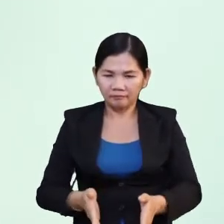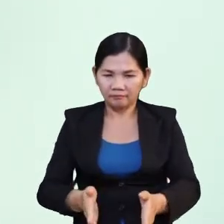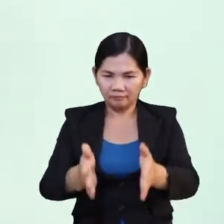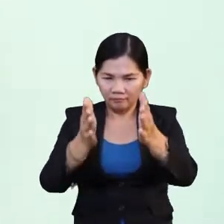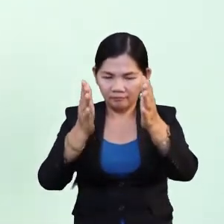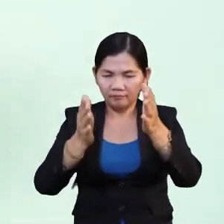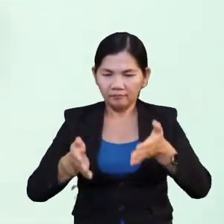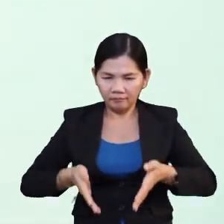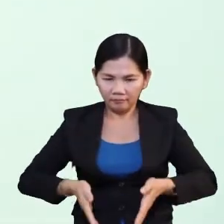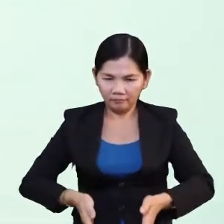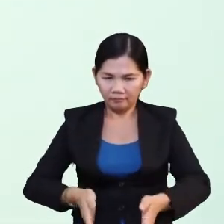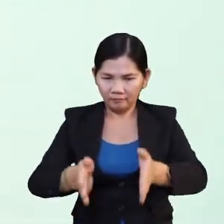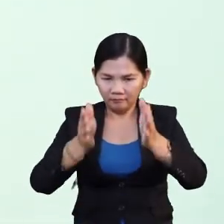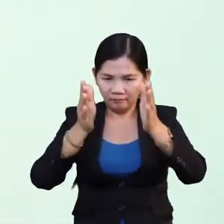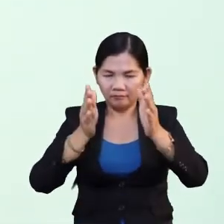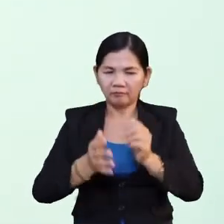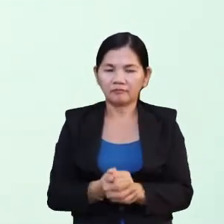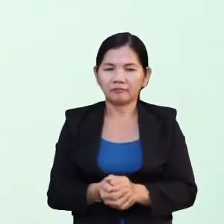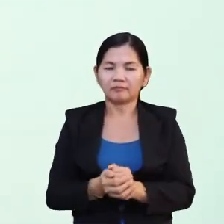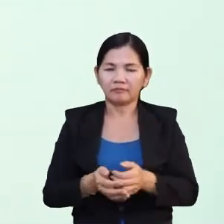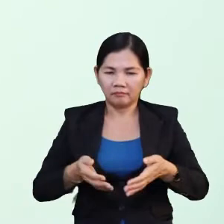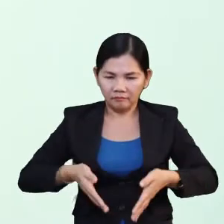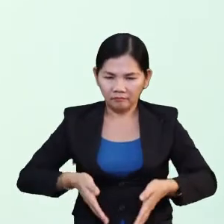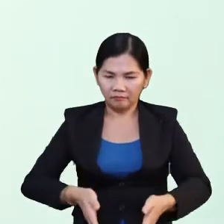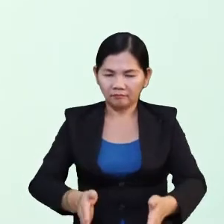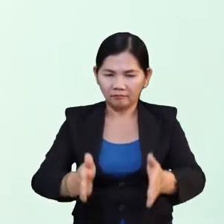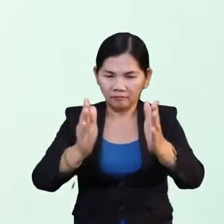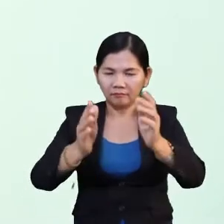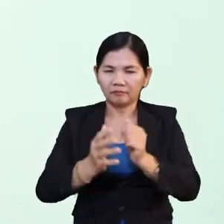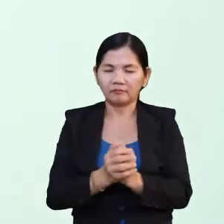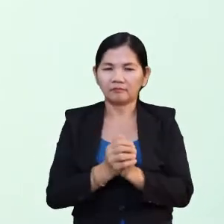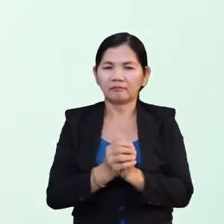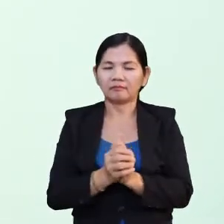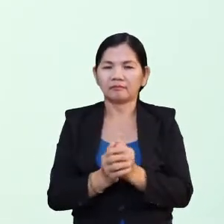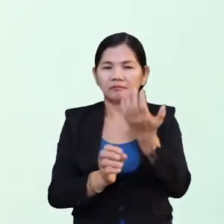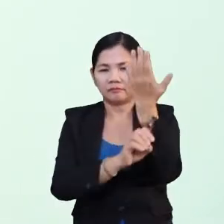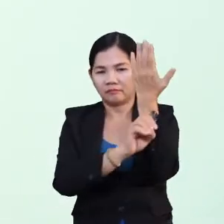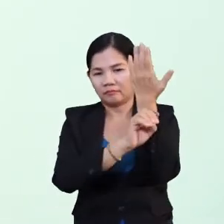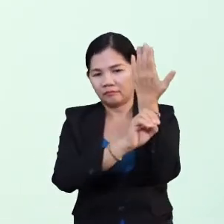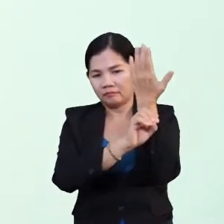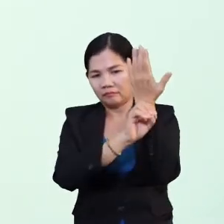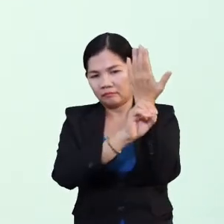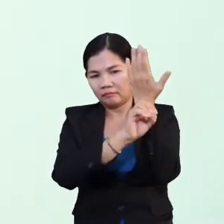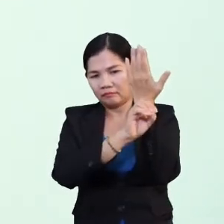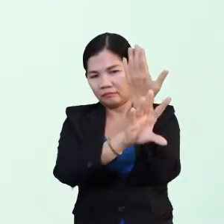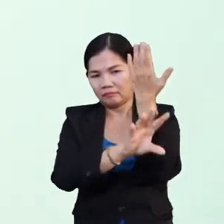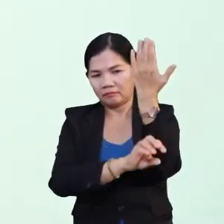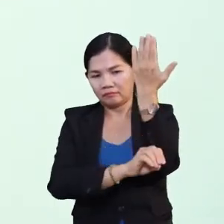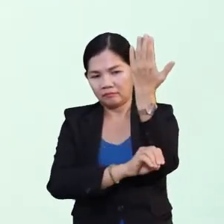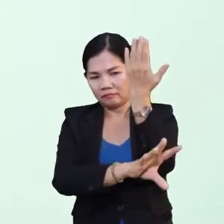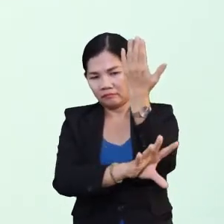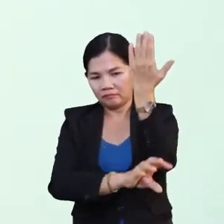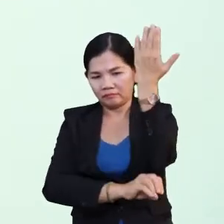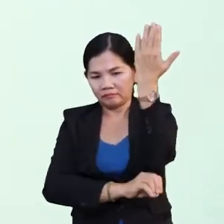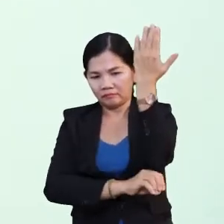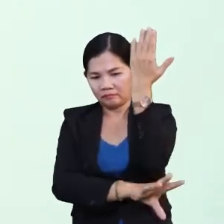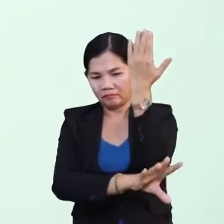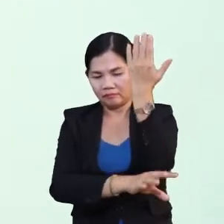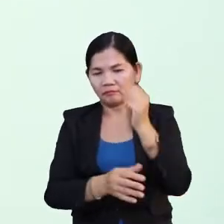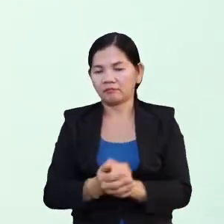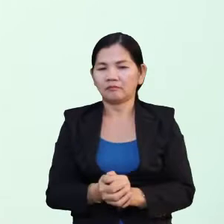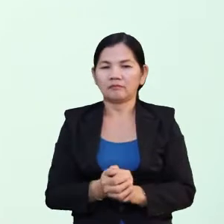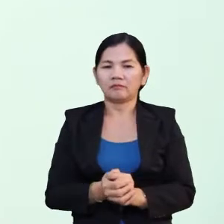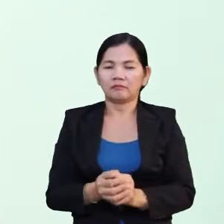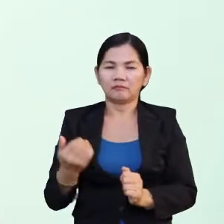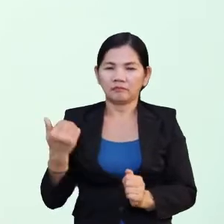លូវអញ្ចឹងអ្នកគ្រូបញ្ជាក់ឡើងវិញណាភ្លើងសញ្ញាចរាចរណ៍របស់យើងចាអញ្ចឹងភ្លើងសញ្ញា